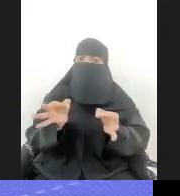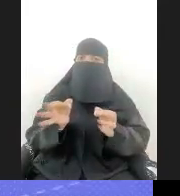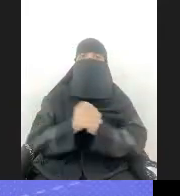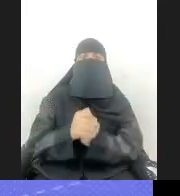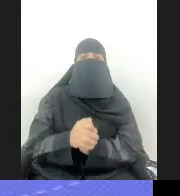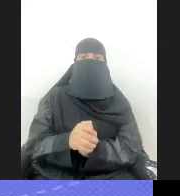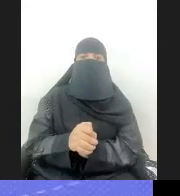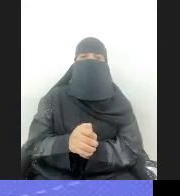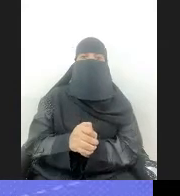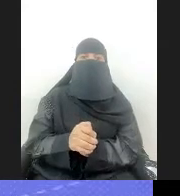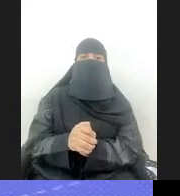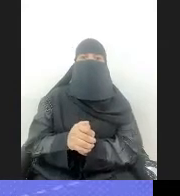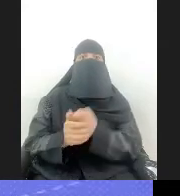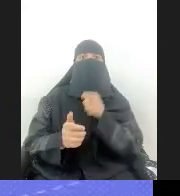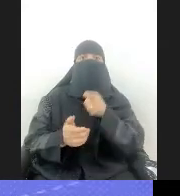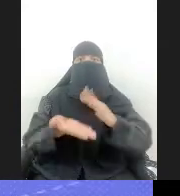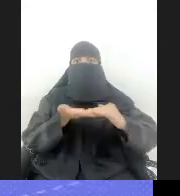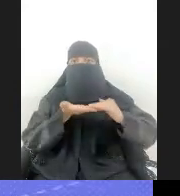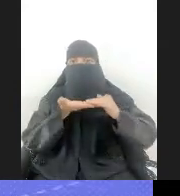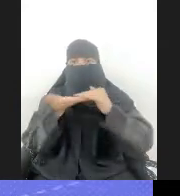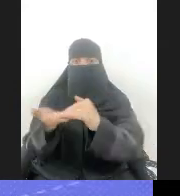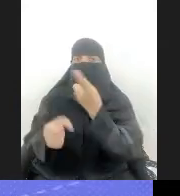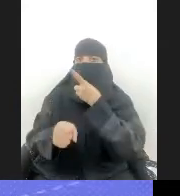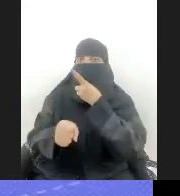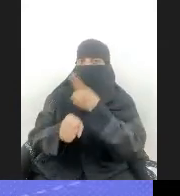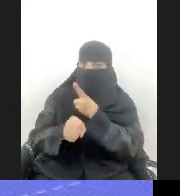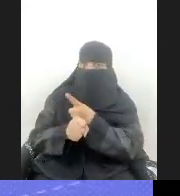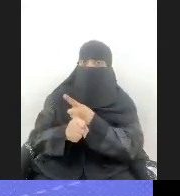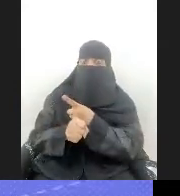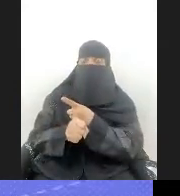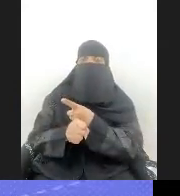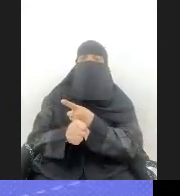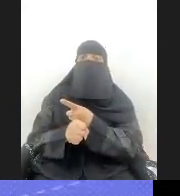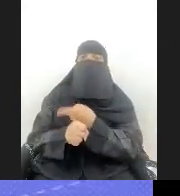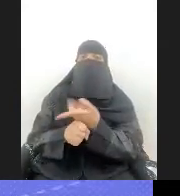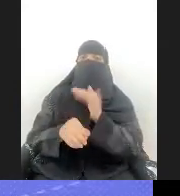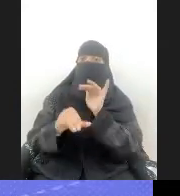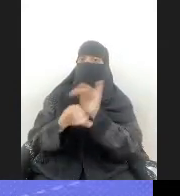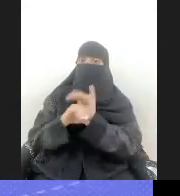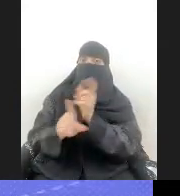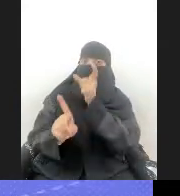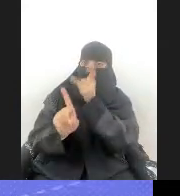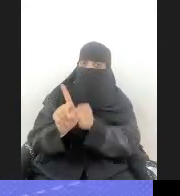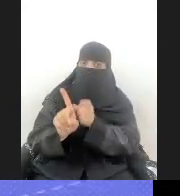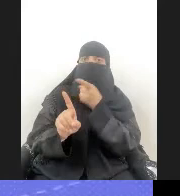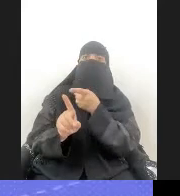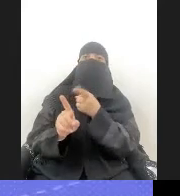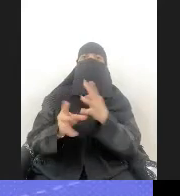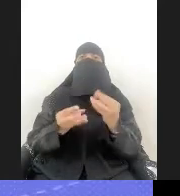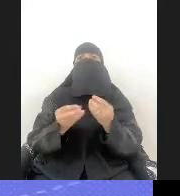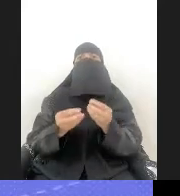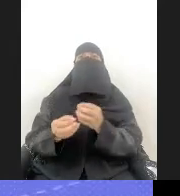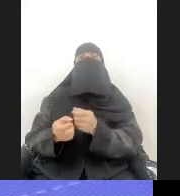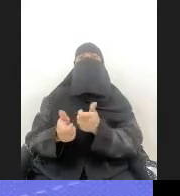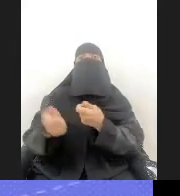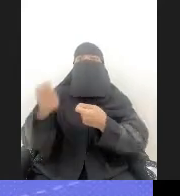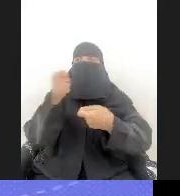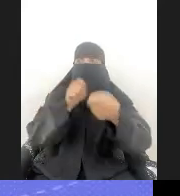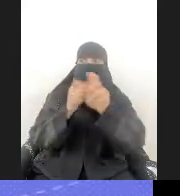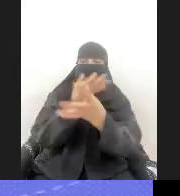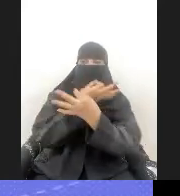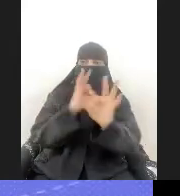هذه المبادئ تساعد المعلمين والأعضاء هيئة التدريس في إعداد المحتوى